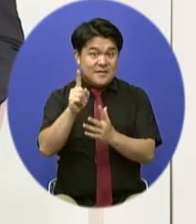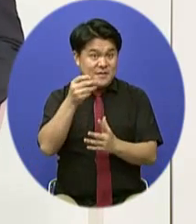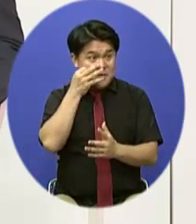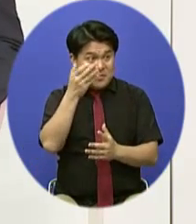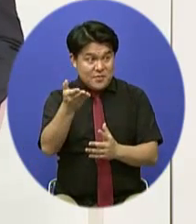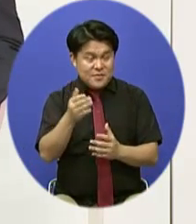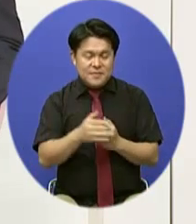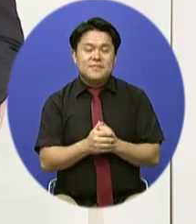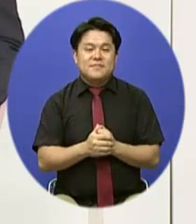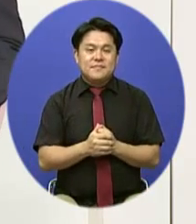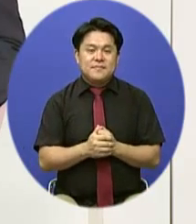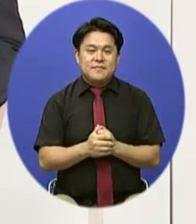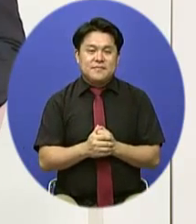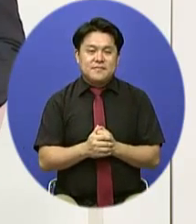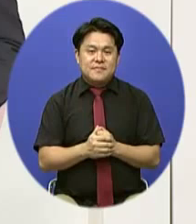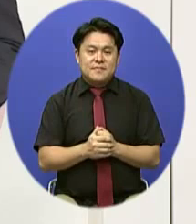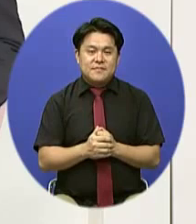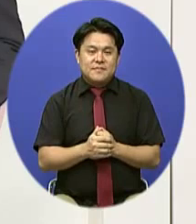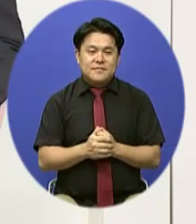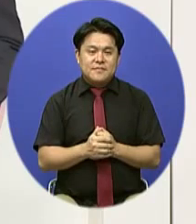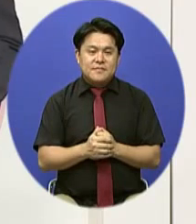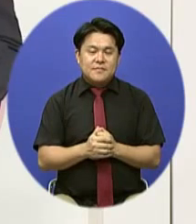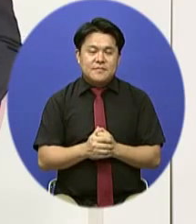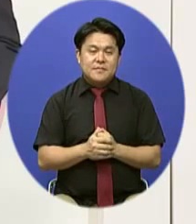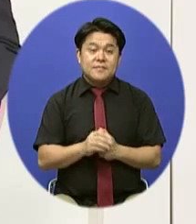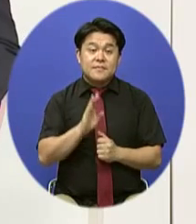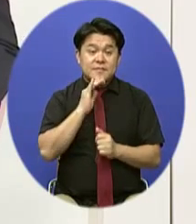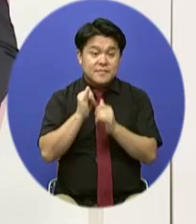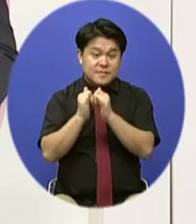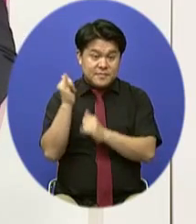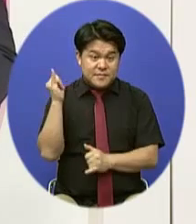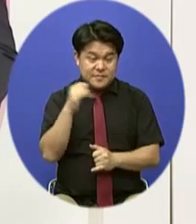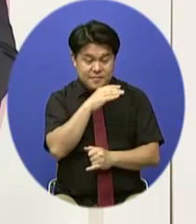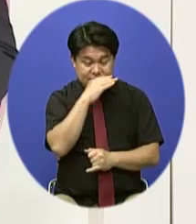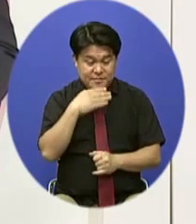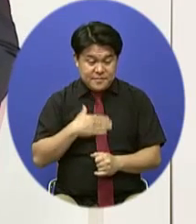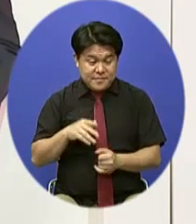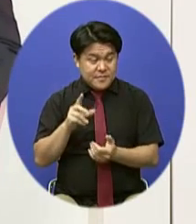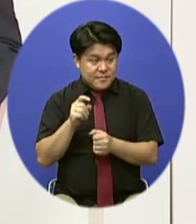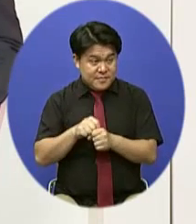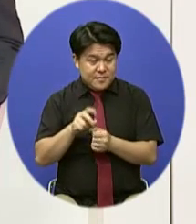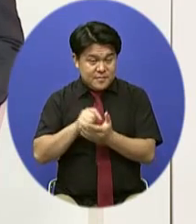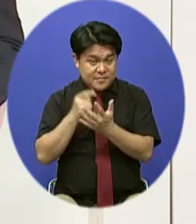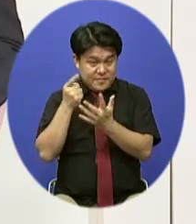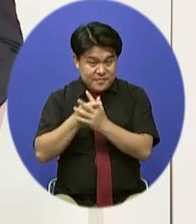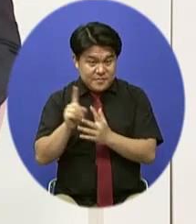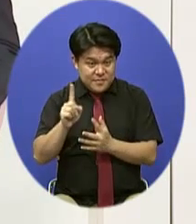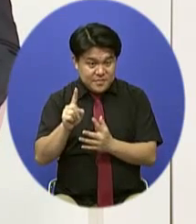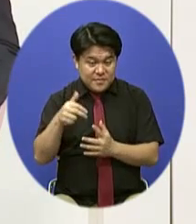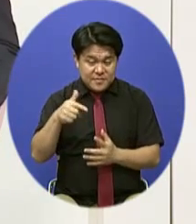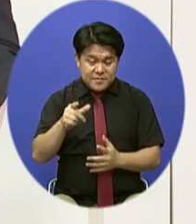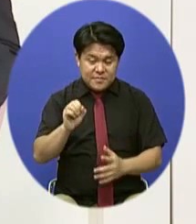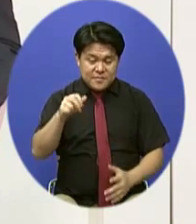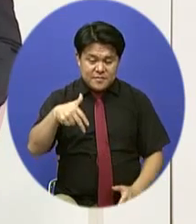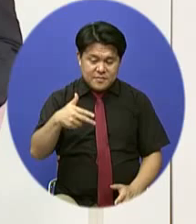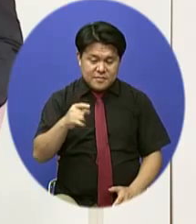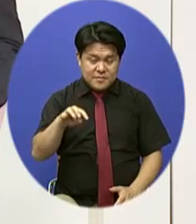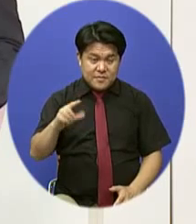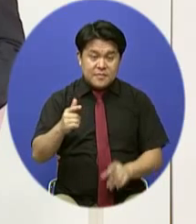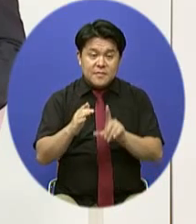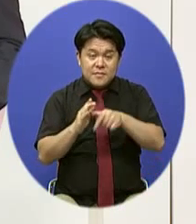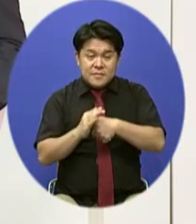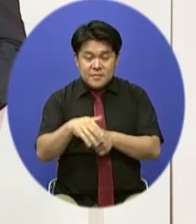할까요? 그렇죠. 네. 자, 네, 역사 바로 알기 퀴즈 보내드립니다. 아, 정유 재란의 재란